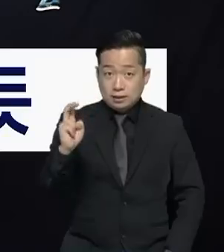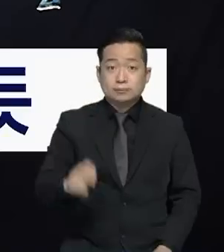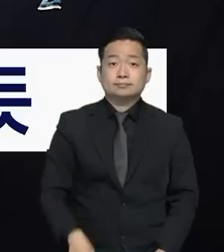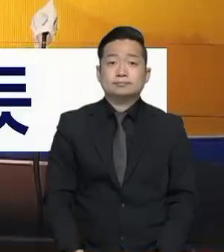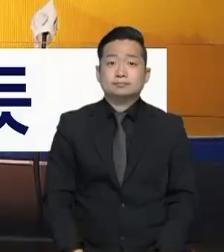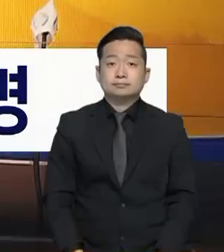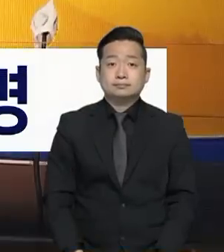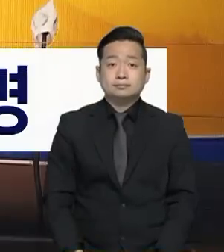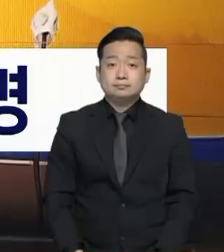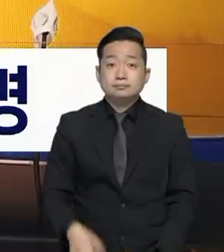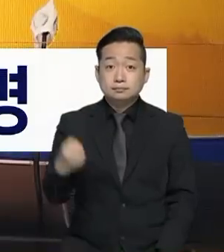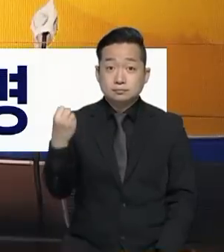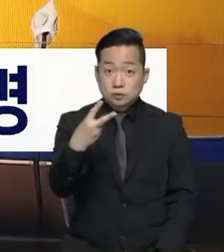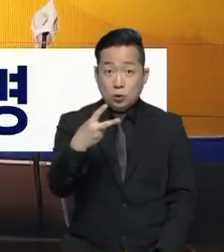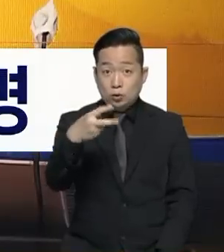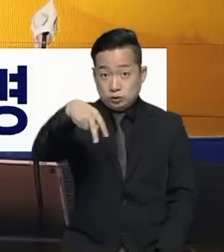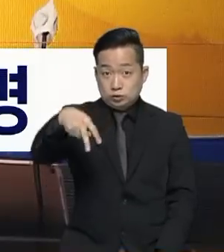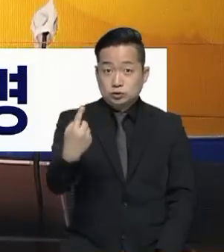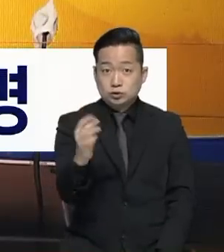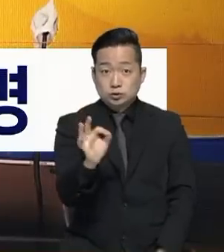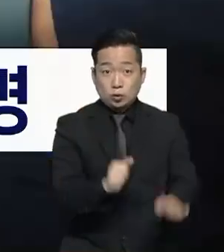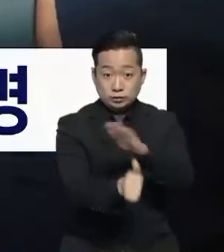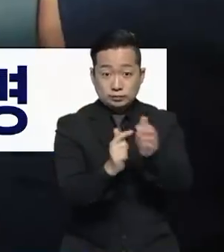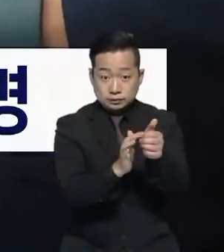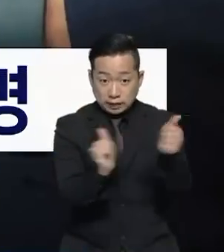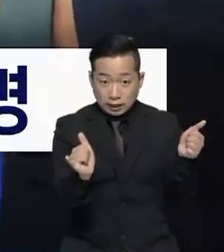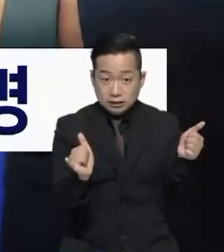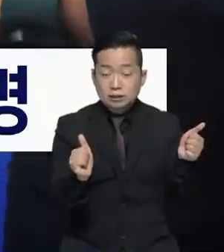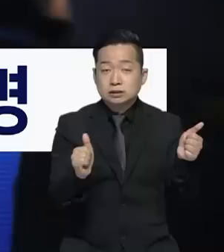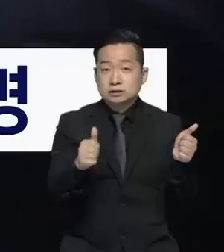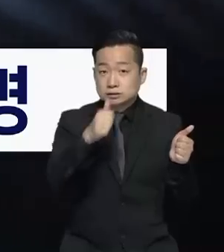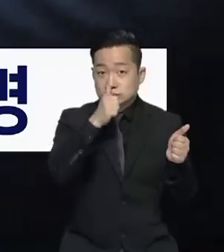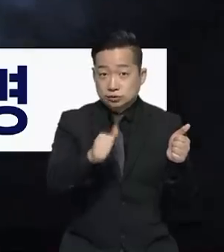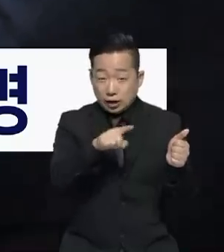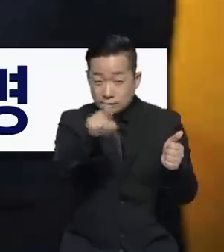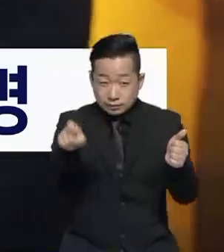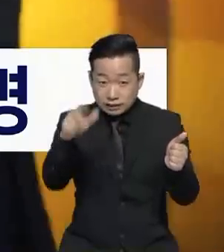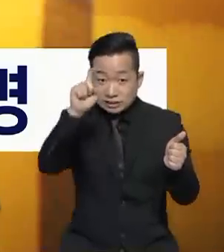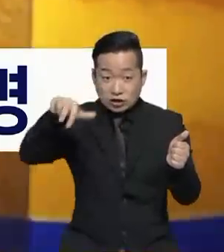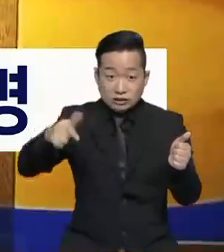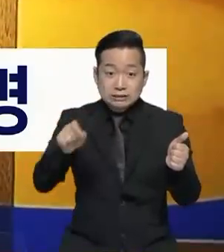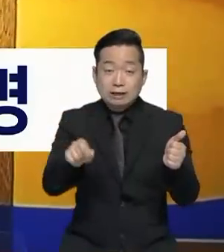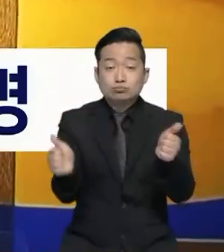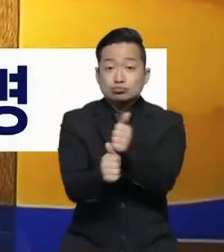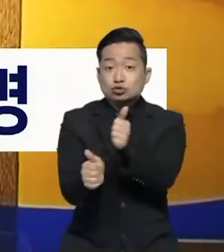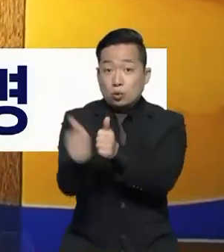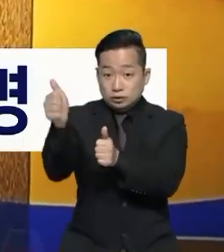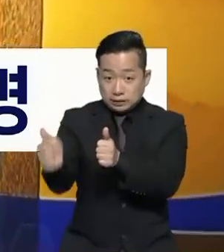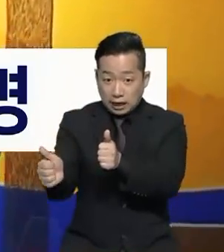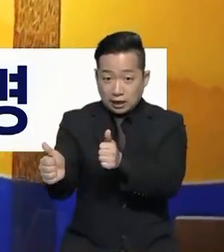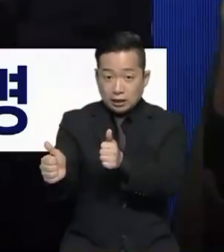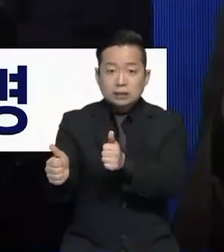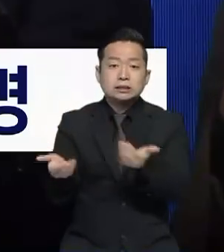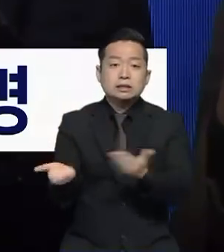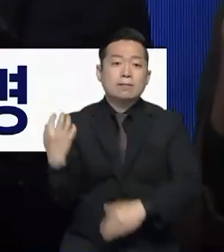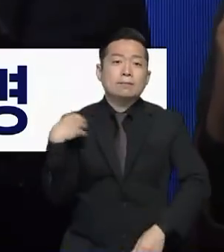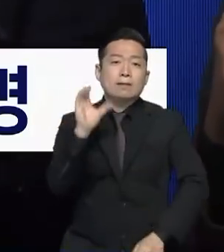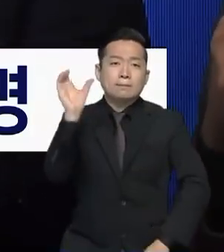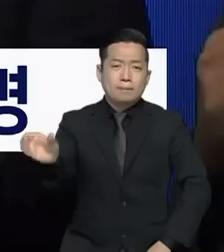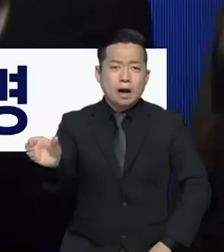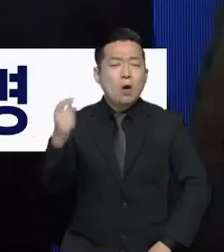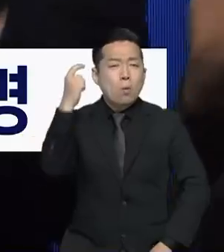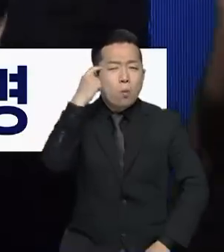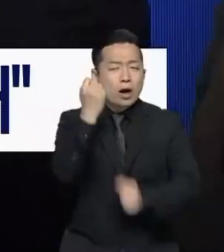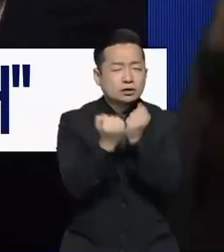또 송전대표가 핵심 피의자인 이정근 전 사무부총장에게 당직을 주게 된 경위도 설명할 예정이라고